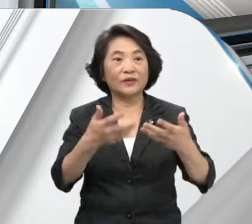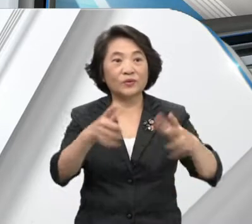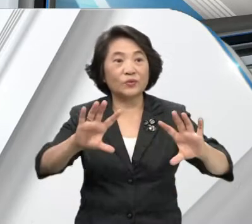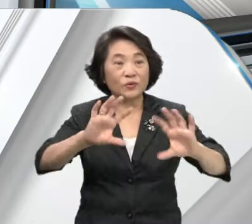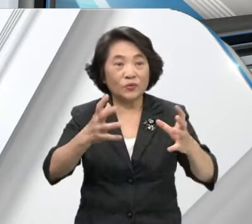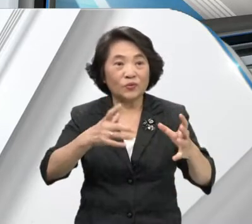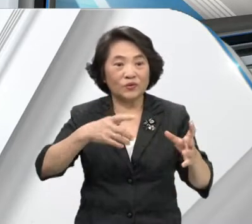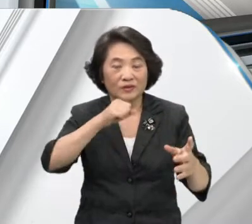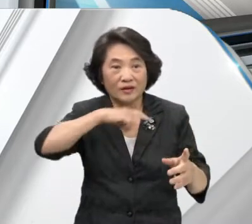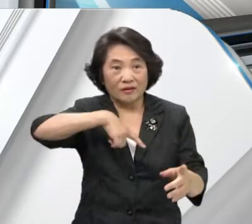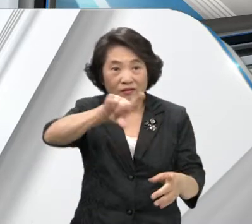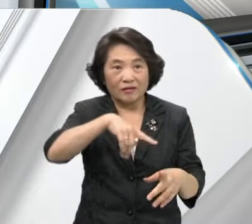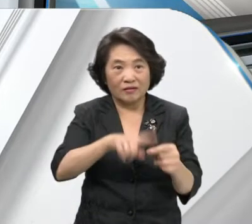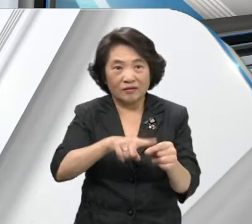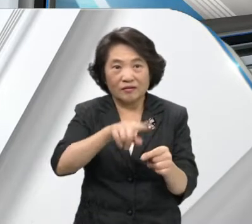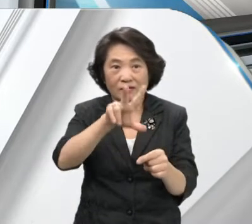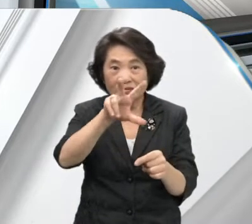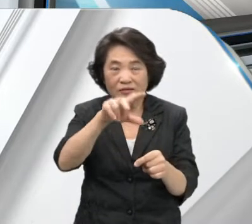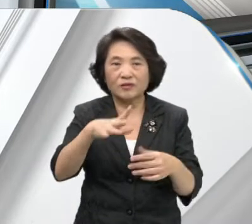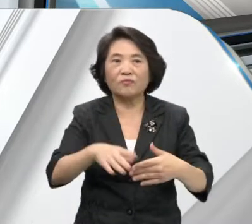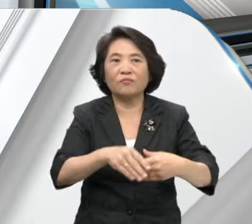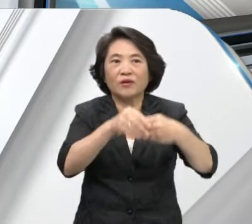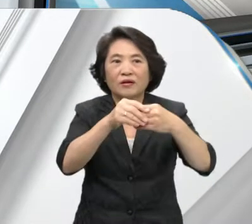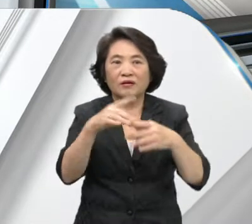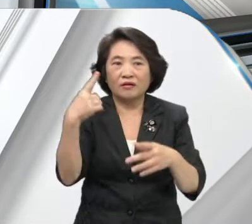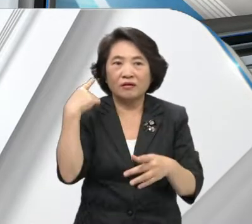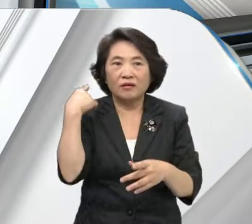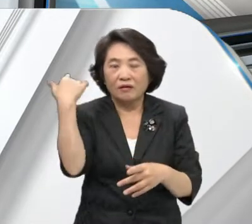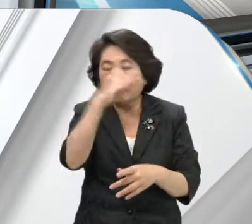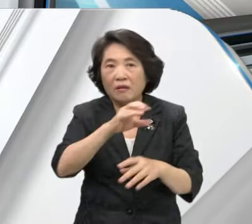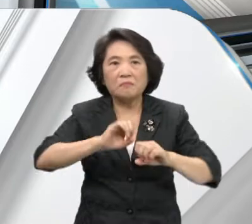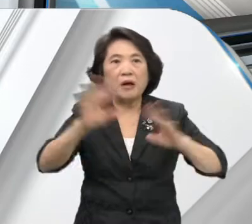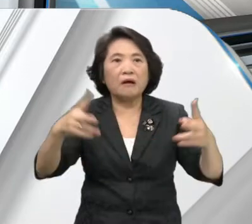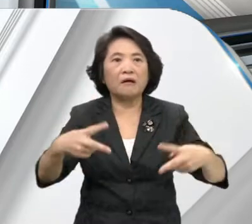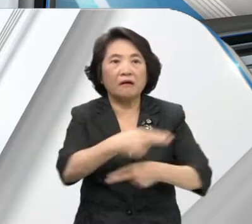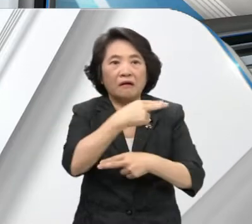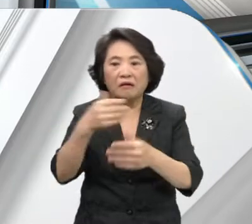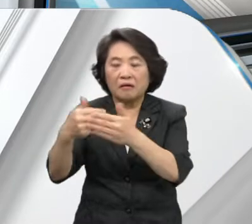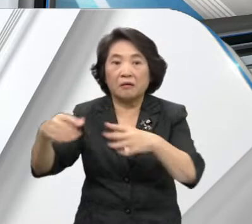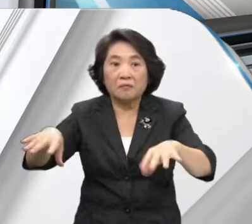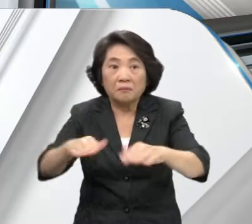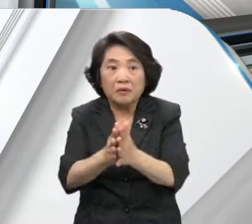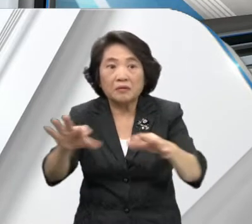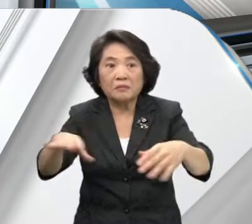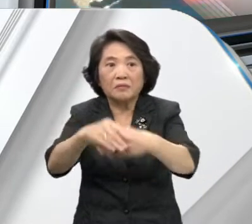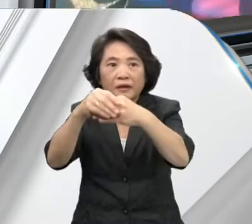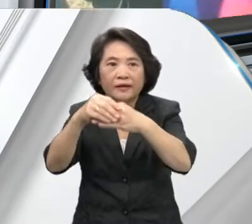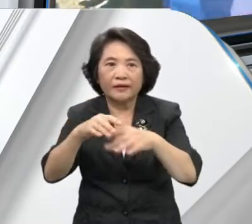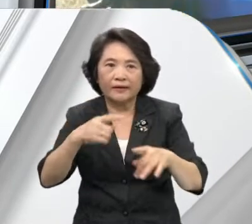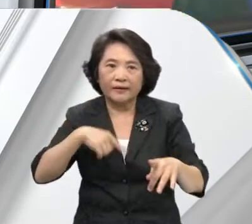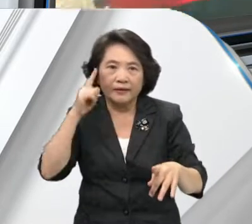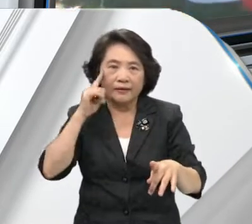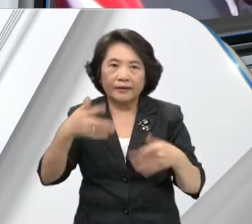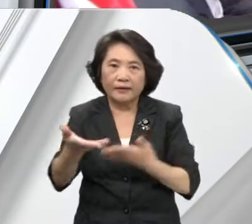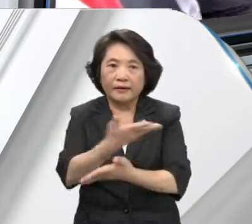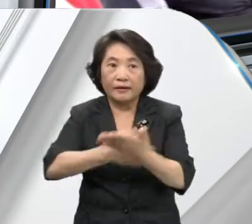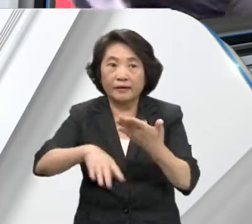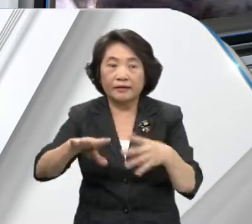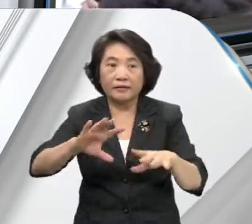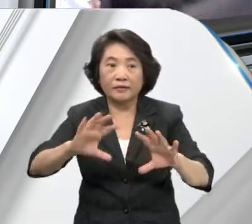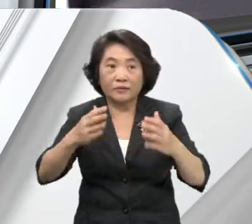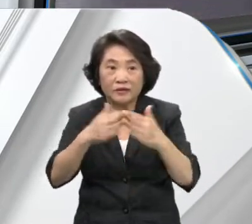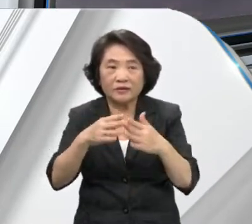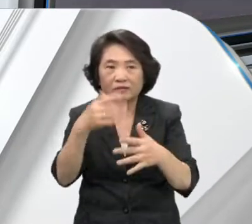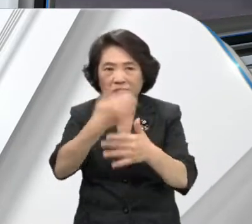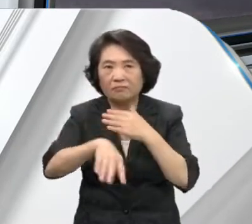那台湾警告七十七年的多米尼加，作为某日间让我国团告，日下是了中国警告。日本印尼的邦交国长中